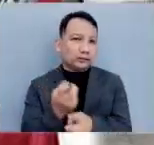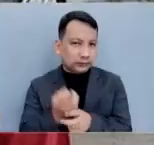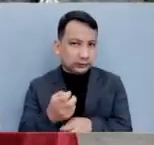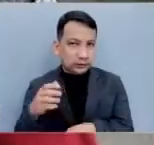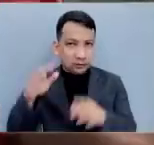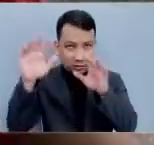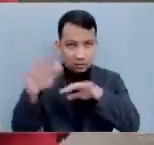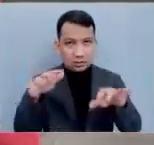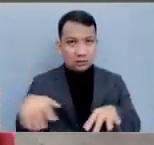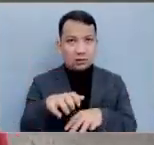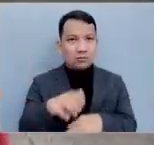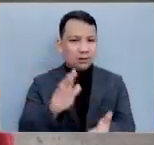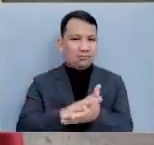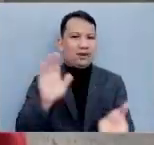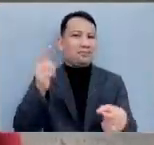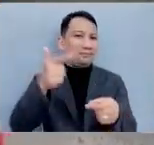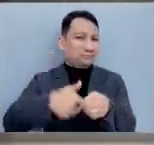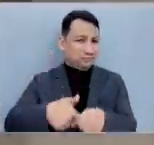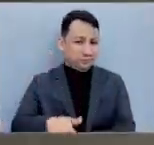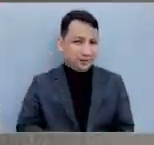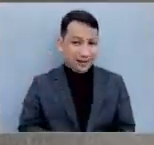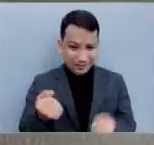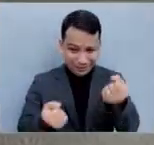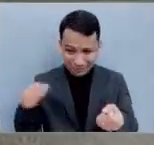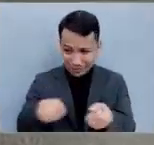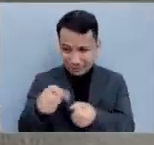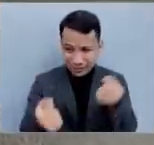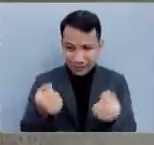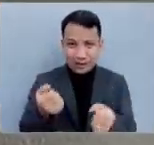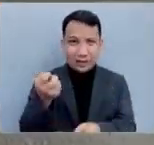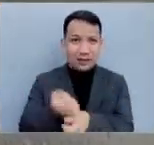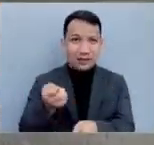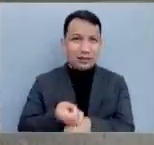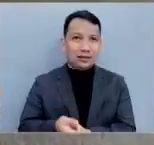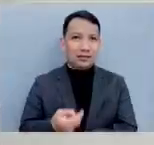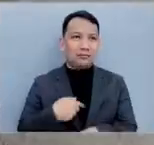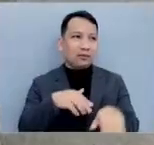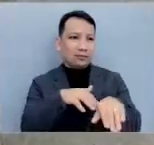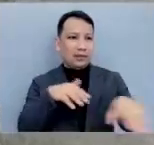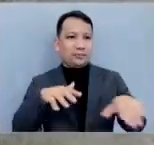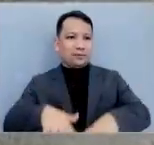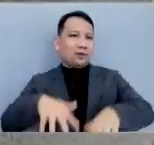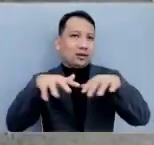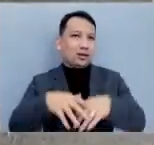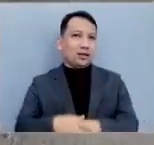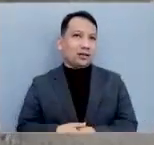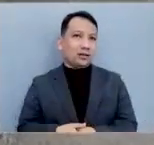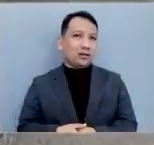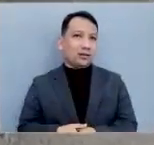umuulan, ang mahal pa ng gasolina. Mahirap talaga pasada. Oh, traffic, baha. Kontrolin din dapat